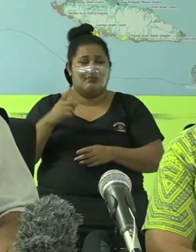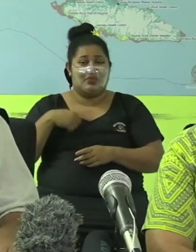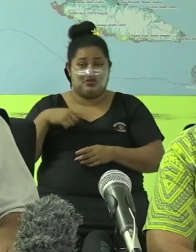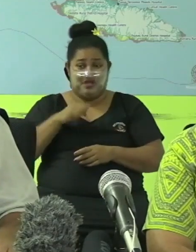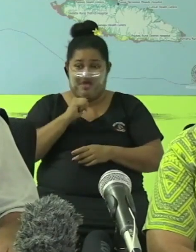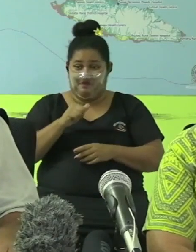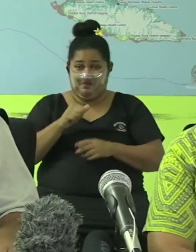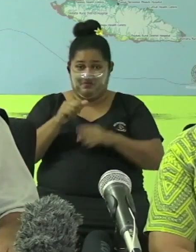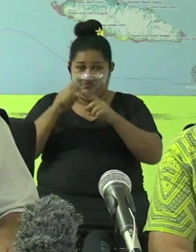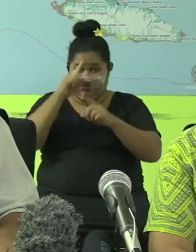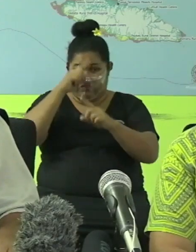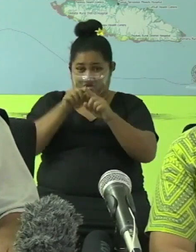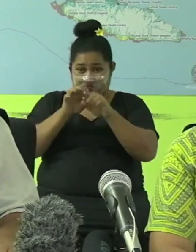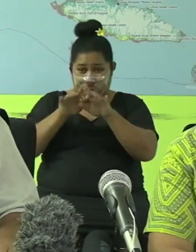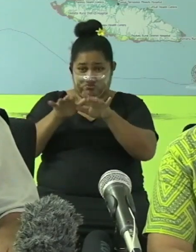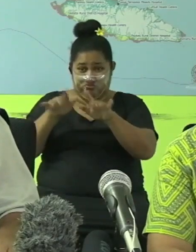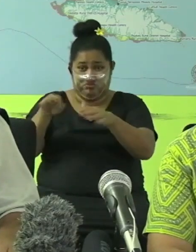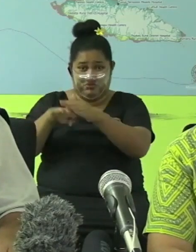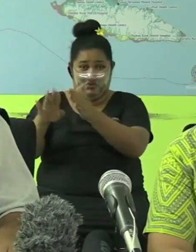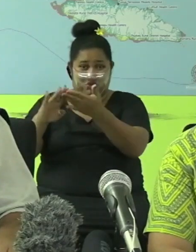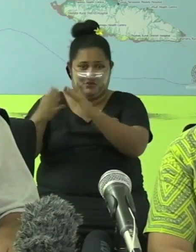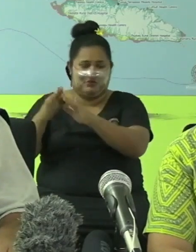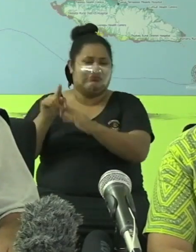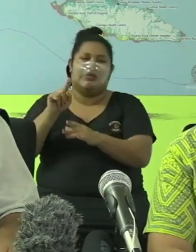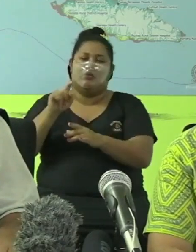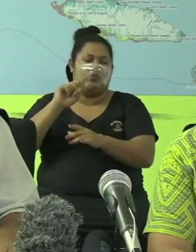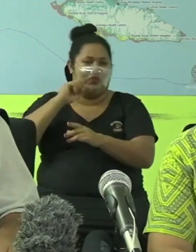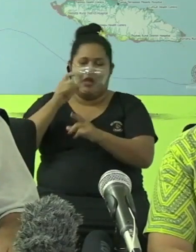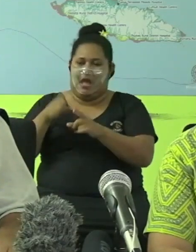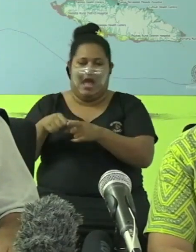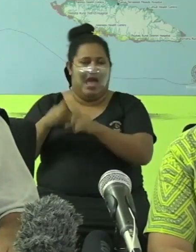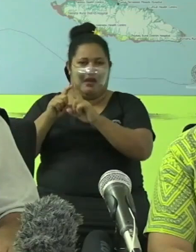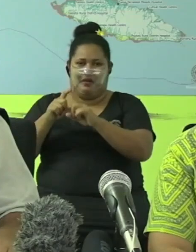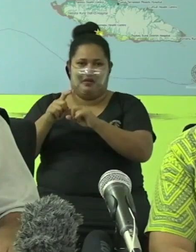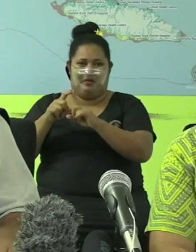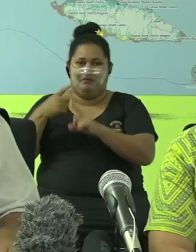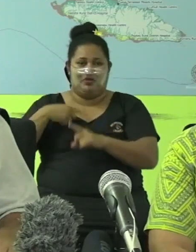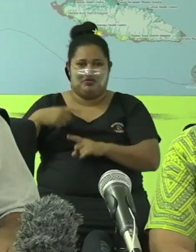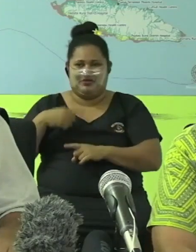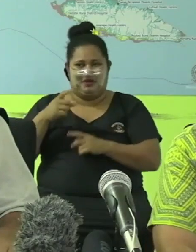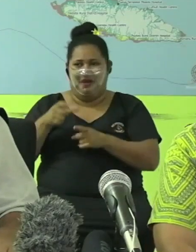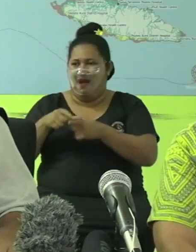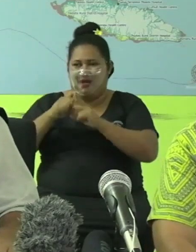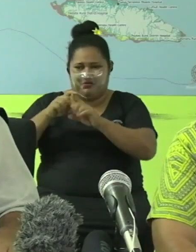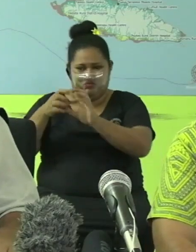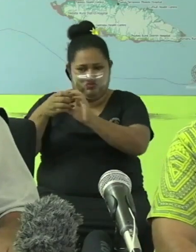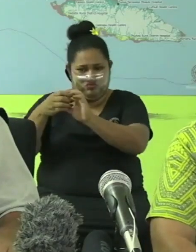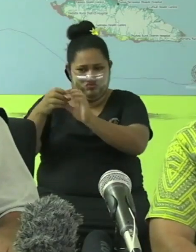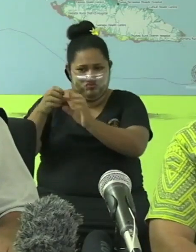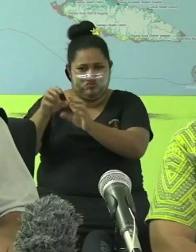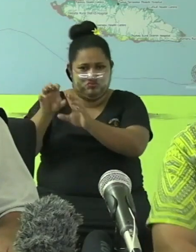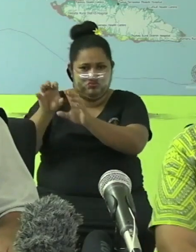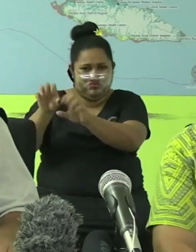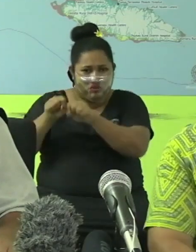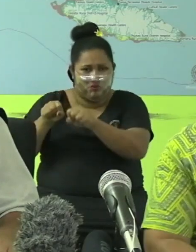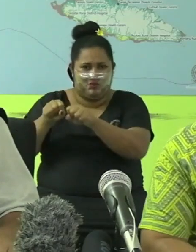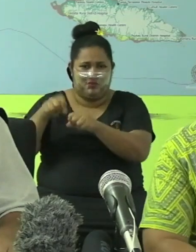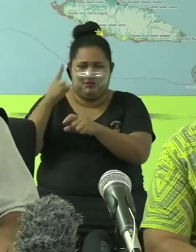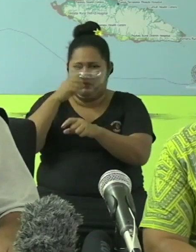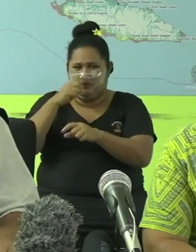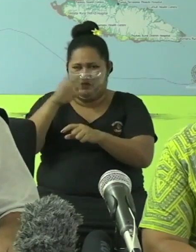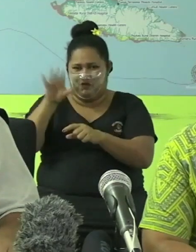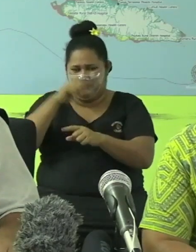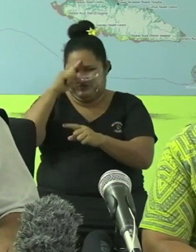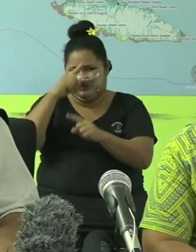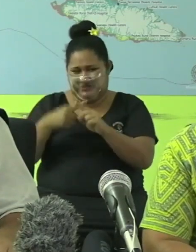tau mawhai fo i le puipui malu pe contain mai ia le mamalu le Atunuu mai le AAFIA. O